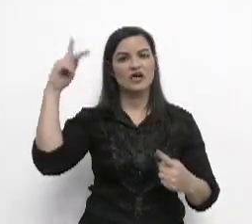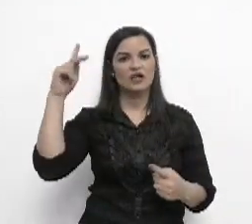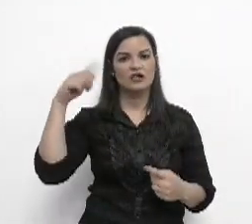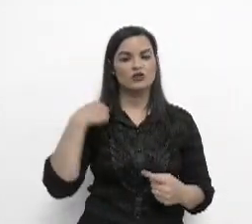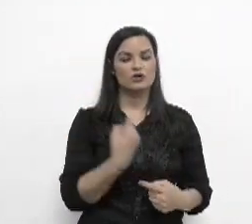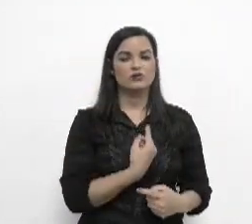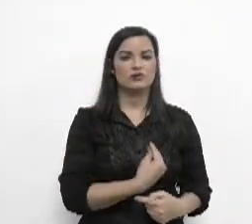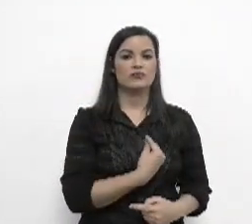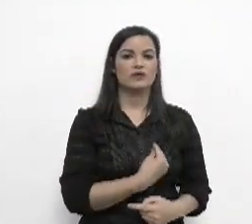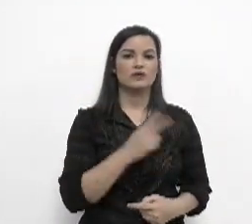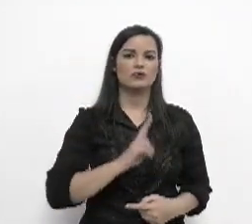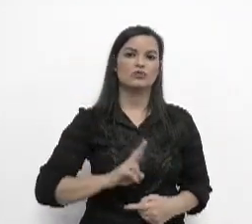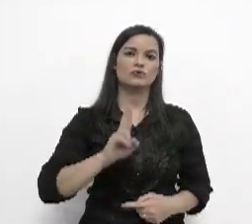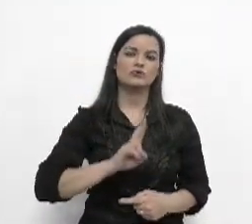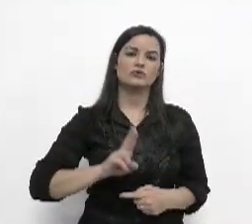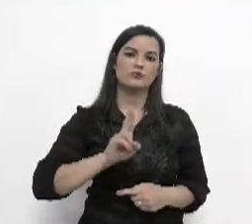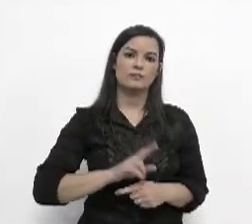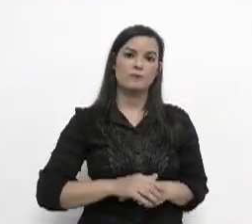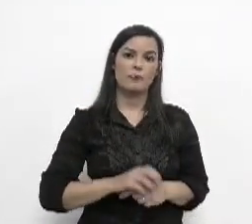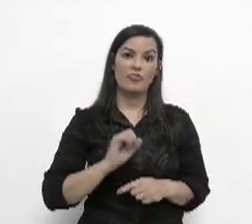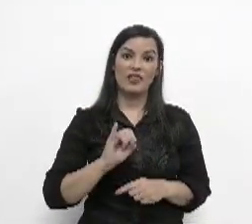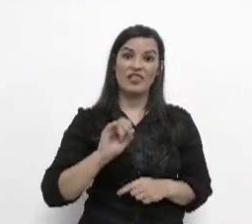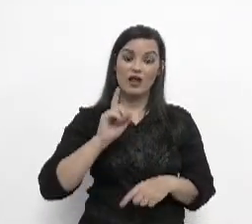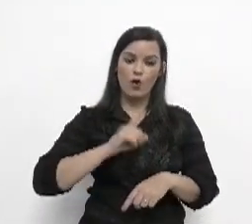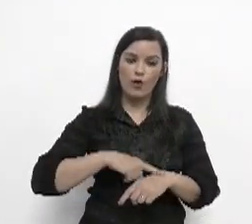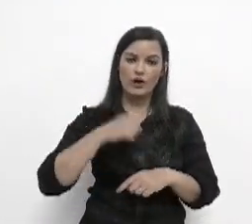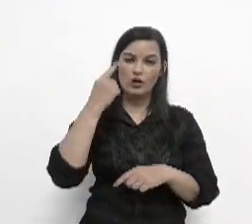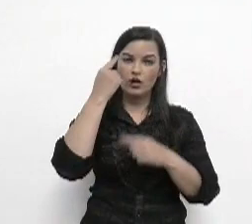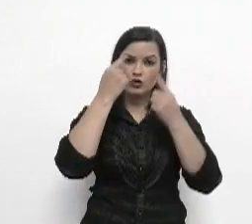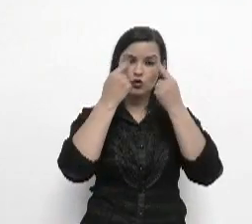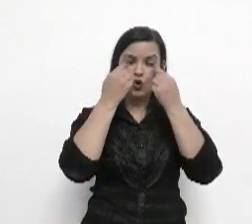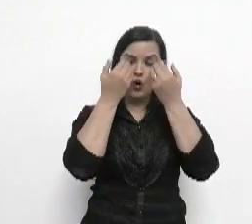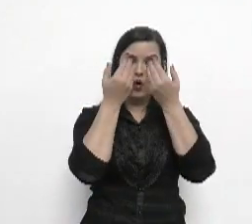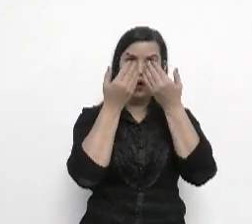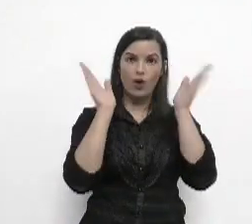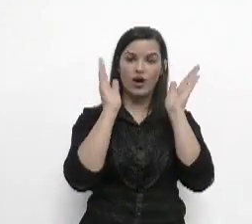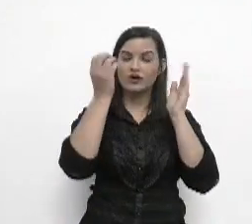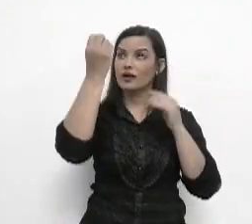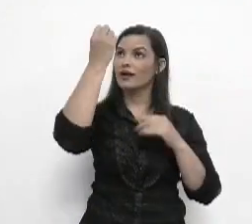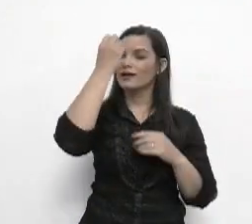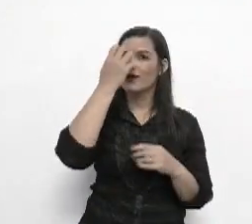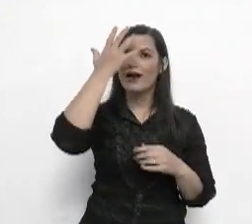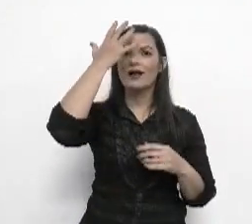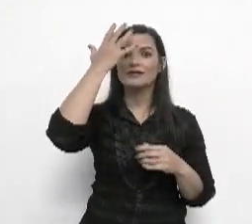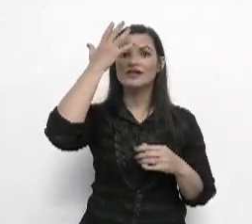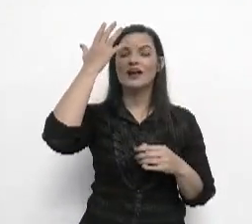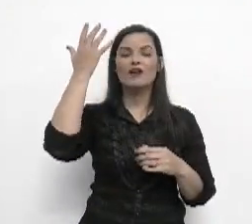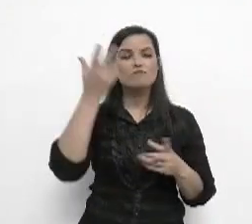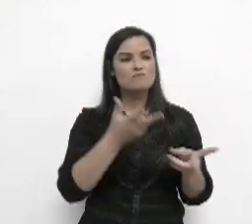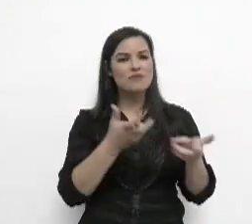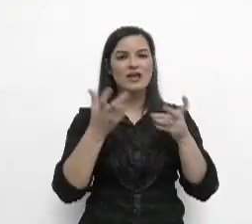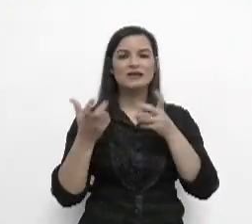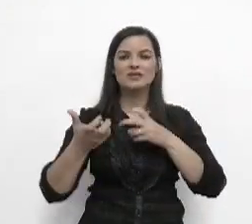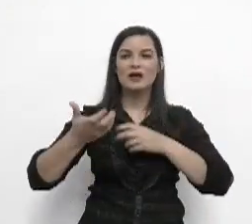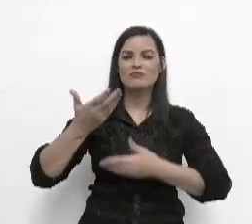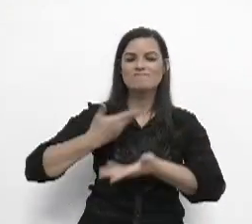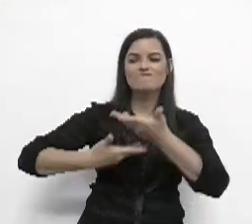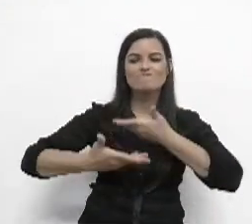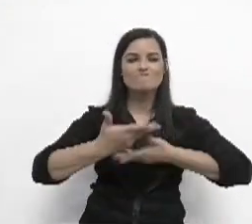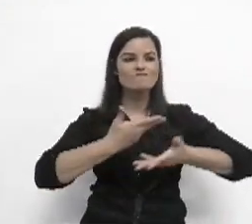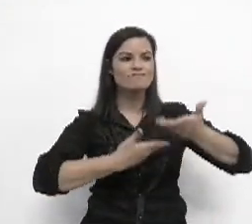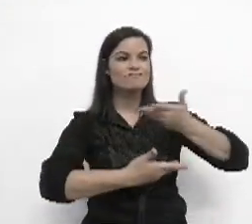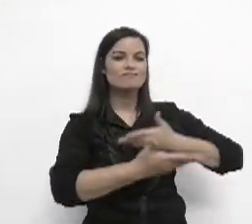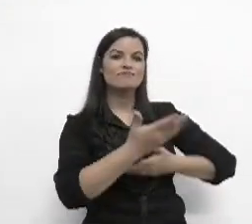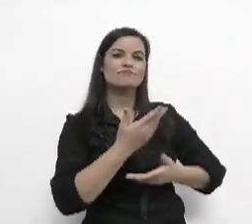의식이 우리에게 살아나게 됩니다. Quando nós abrimos nossos olhos para a graça, nós percebemos a irmandade, a fraternidade que há em nós. 난 여러분들이